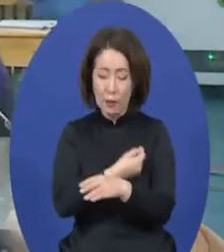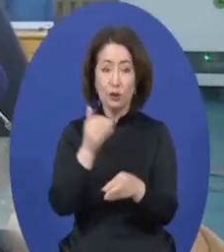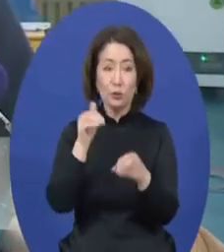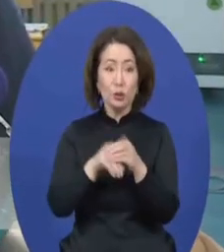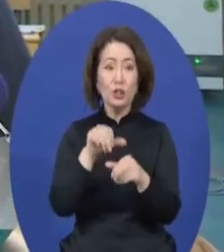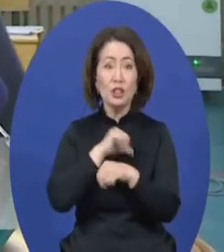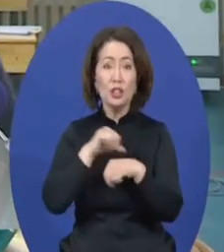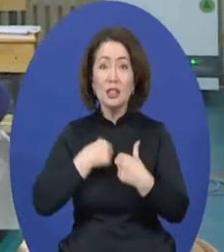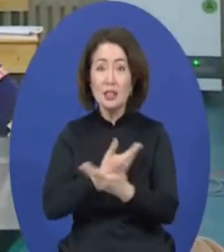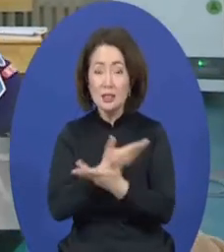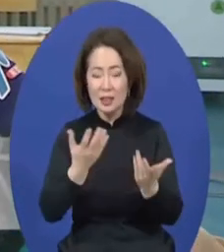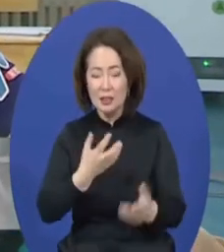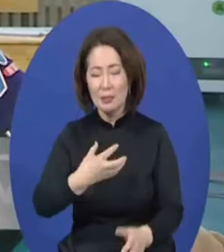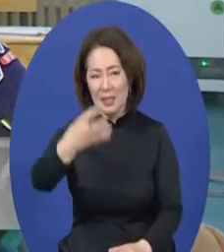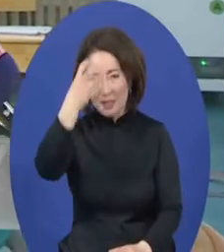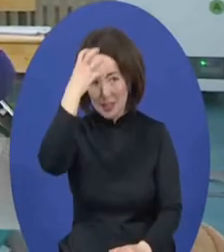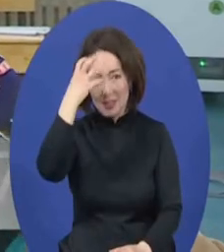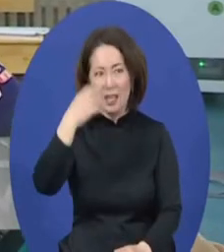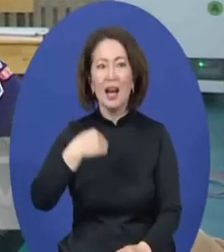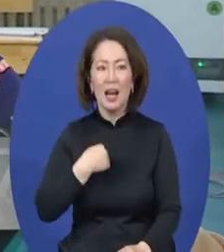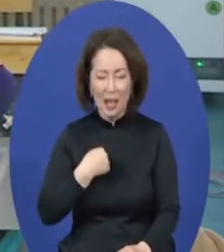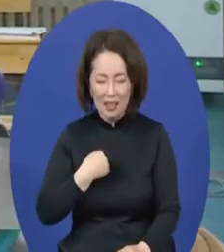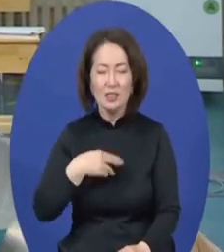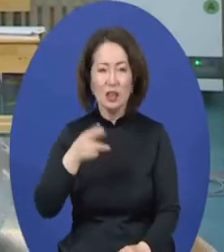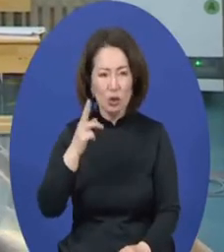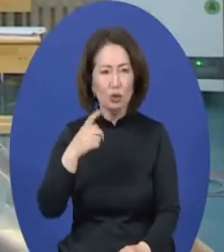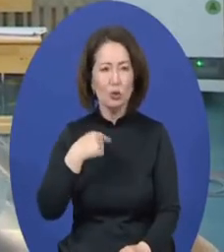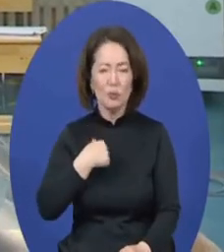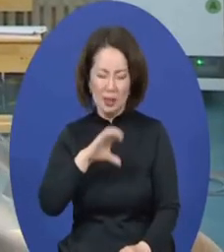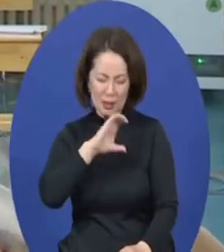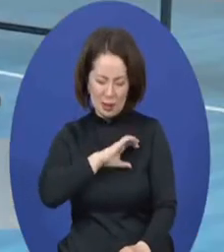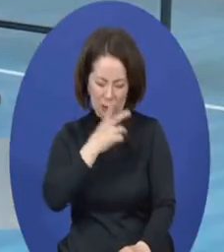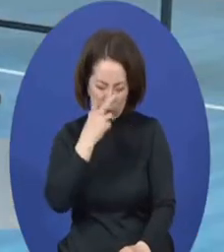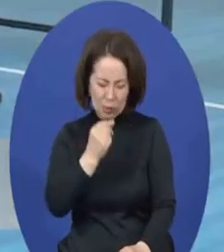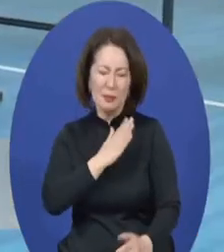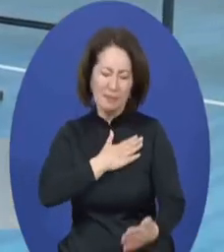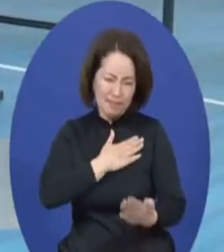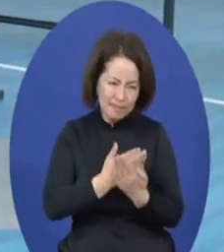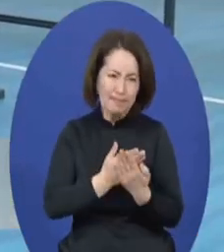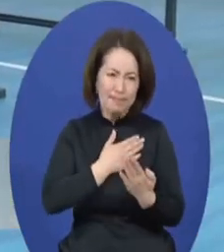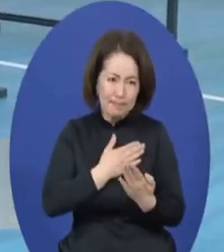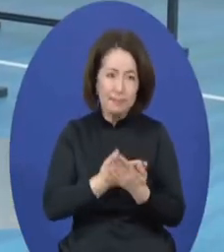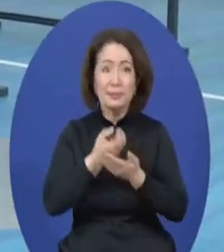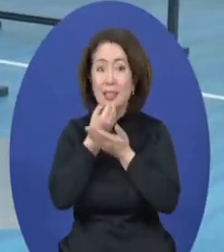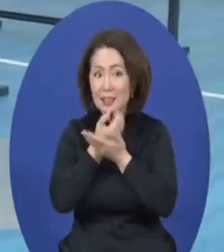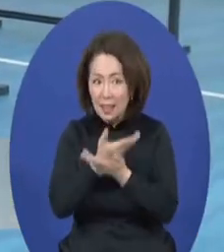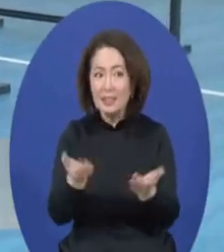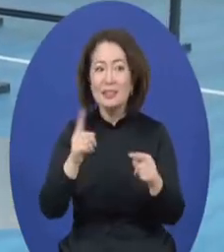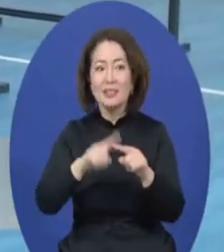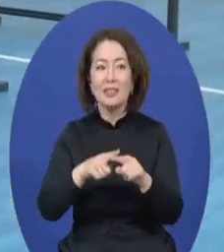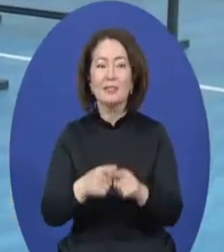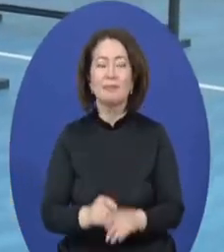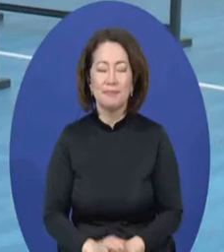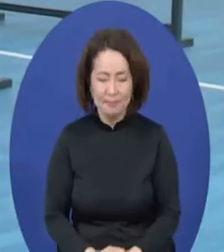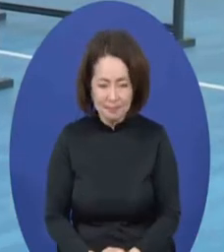иргэдтэй одоо засгийн газрын тэргүүний зүгээс чин сэтгэлээсээ маш их баярлаа гэдэг дахин хэлье. Баярлалаа.